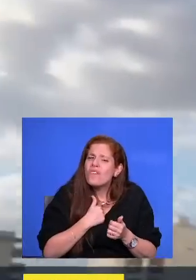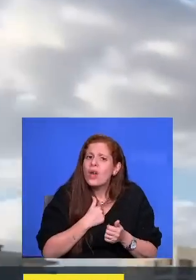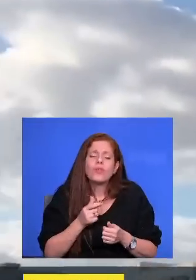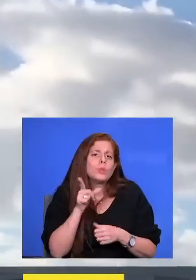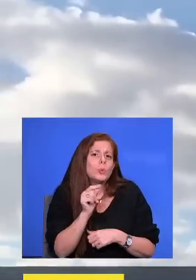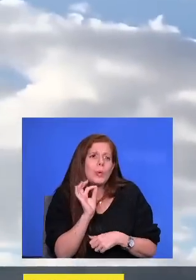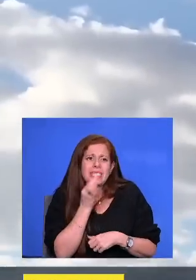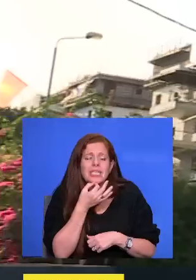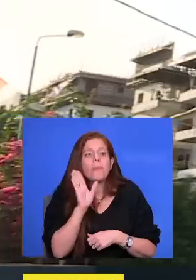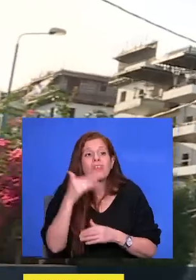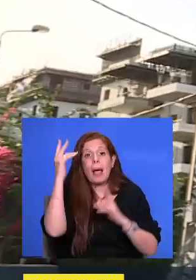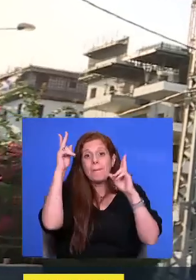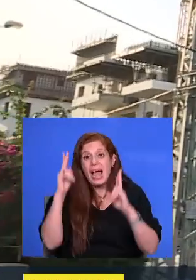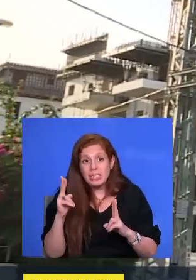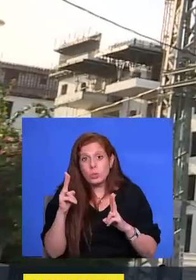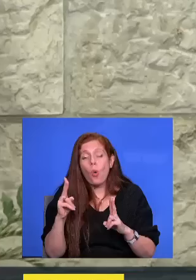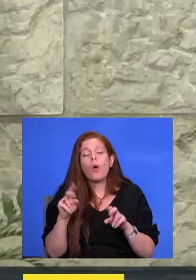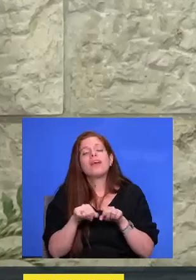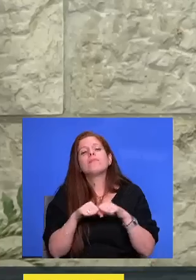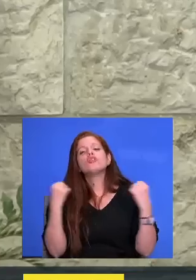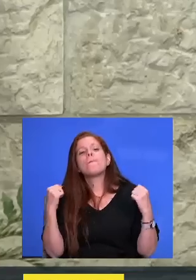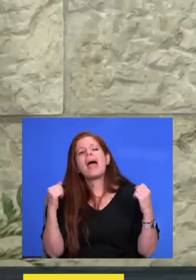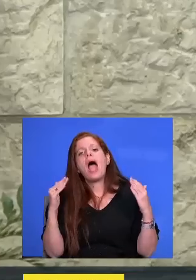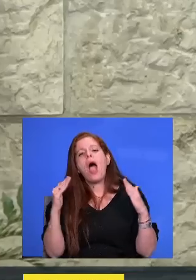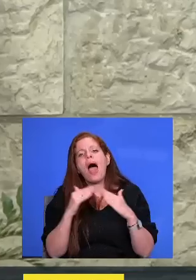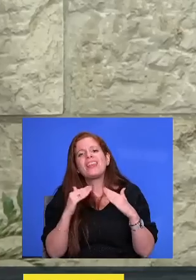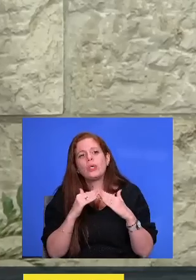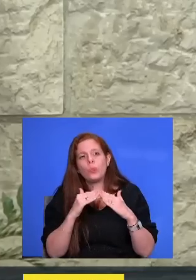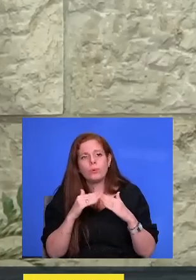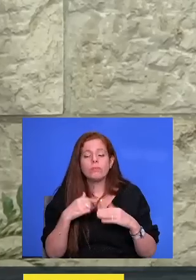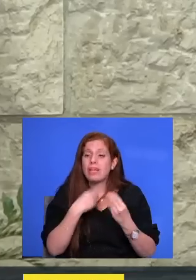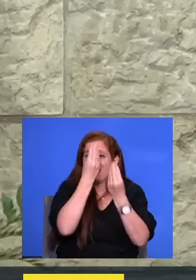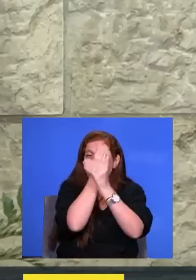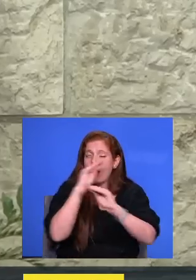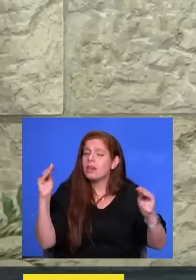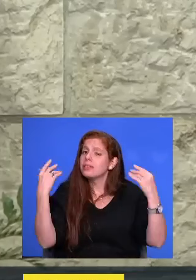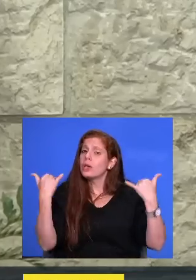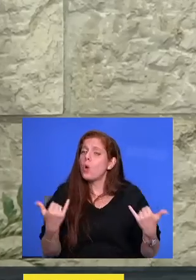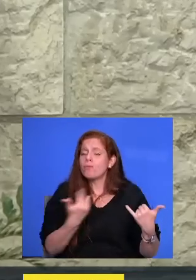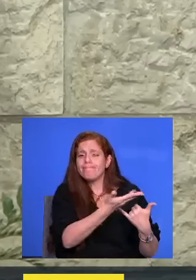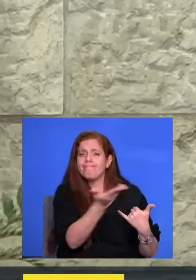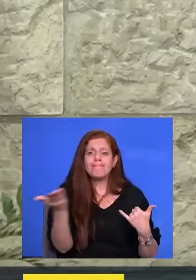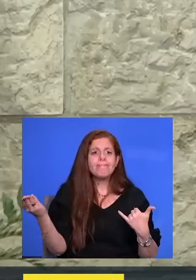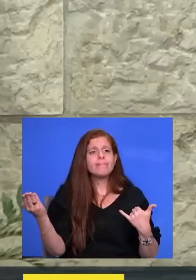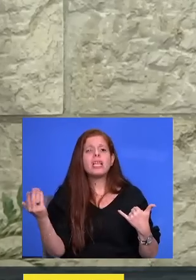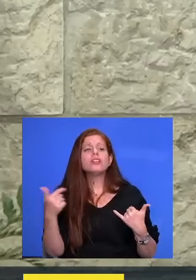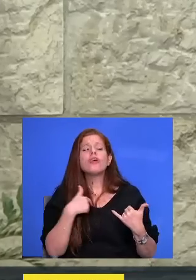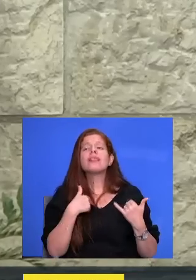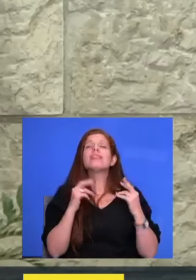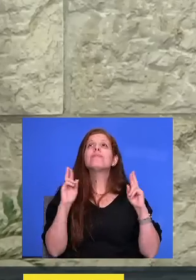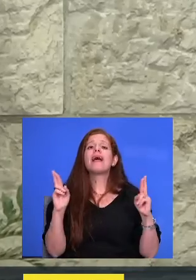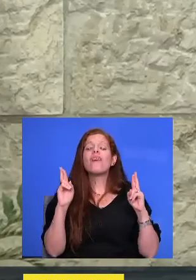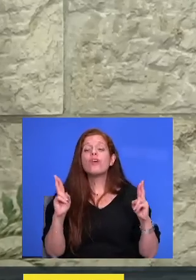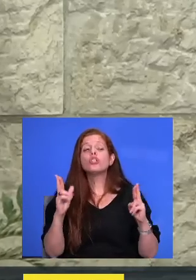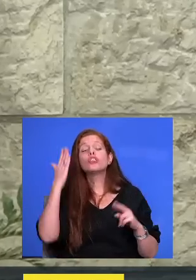וגם לשים קץ למשבר הדיור. אני מכריז היום קבל עם ועידה, כי אני תפילה ותקווה